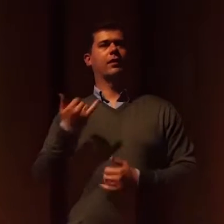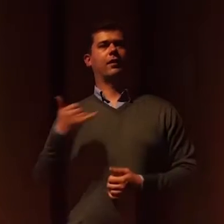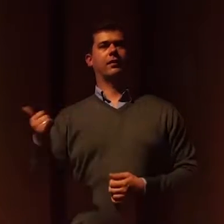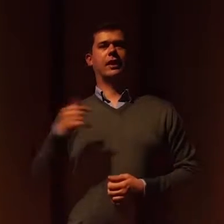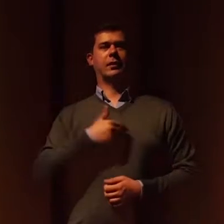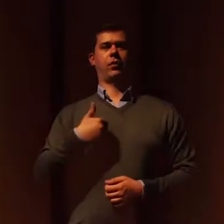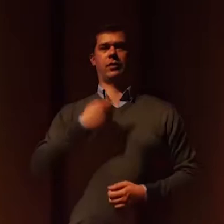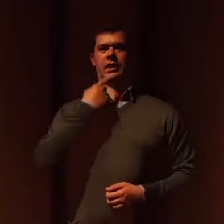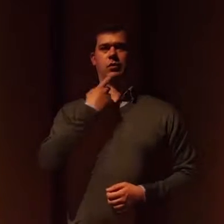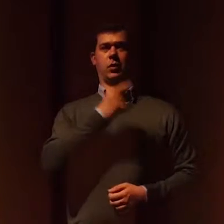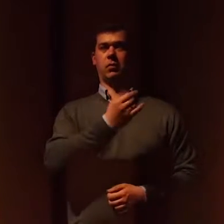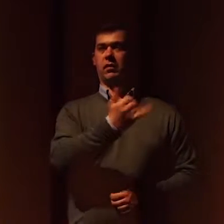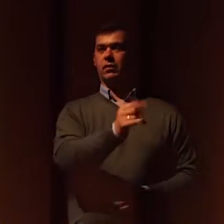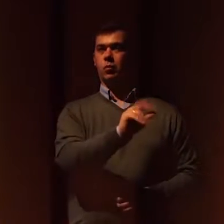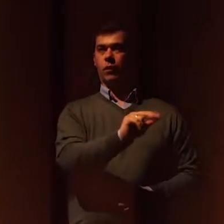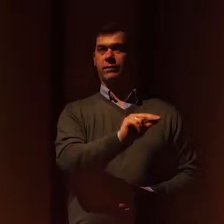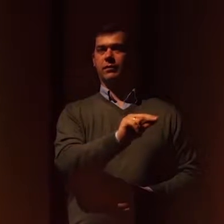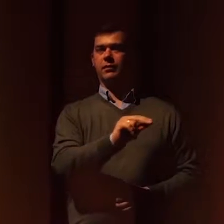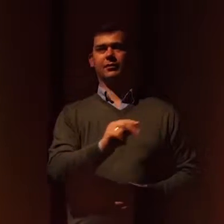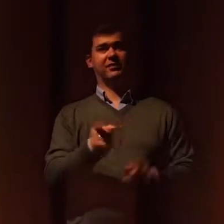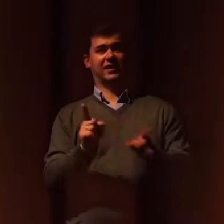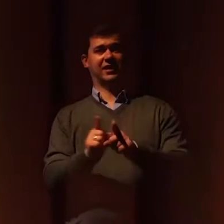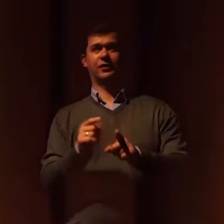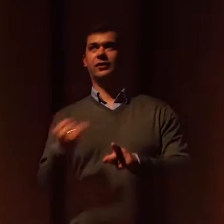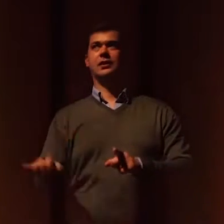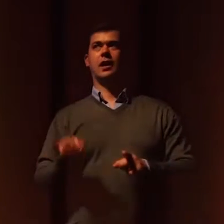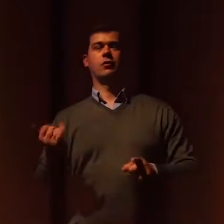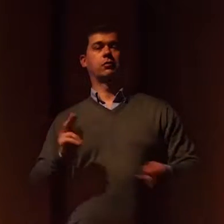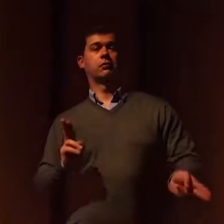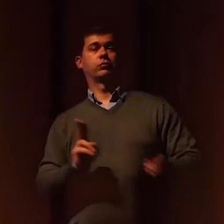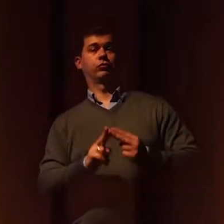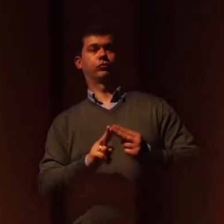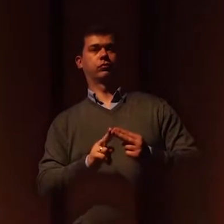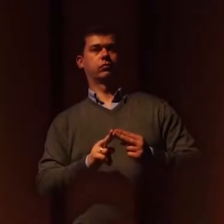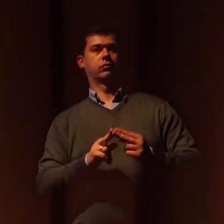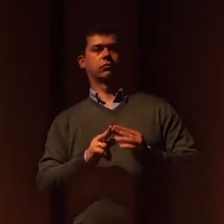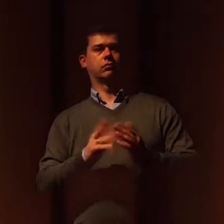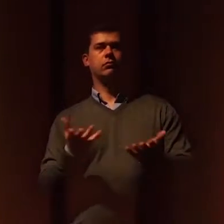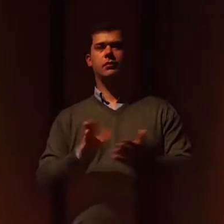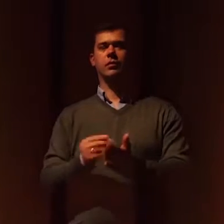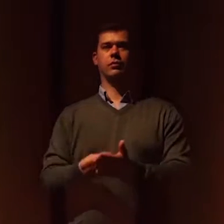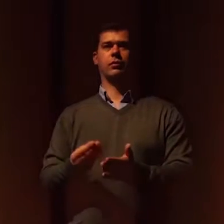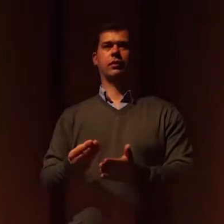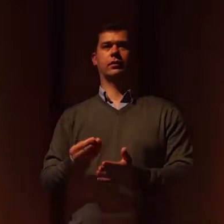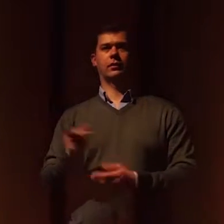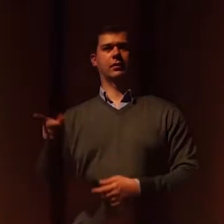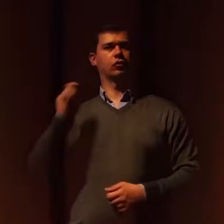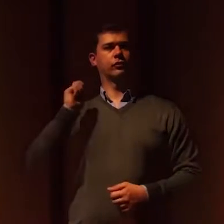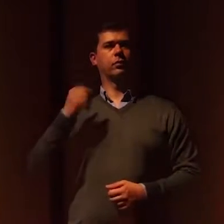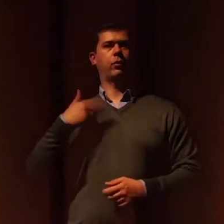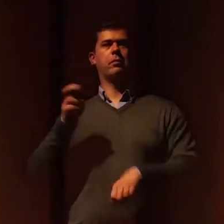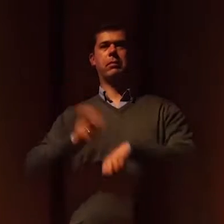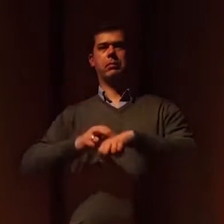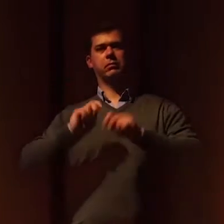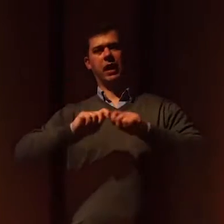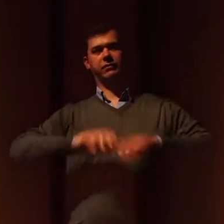się polszczyzną nigdy nie jest punktem wyjścia W każdym razie w momencie kiedy ona robiła badania